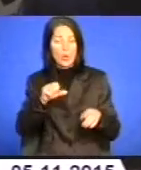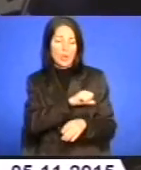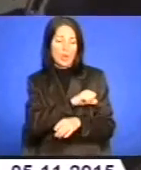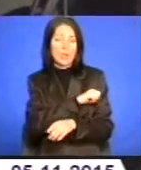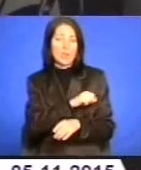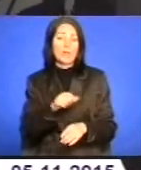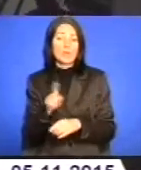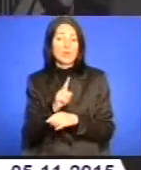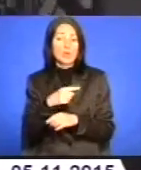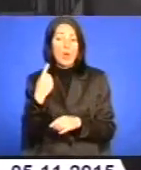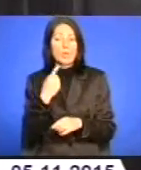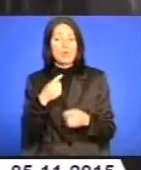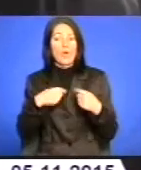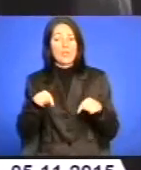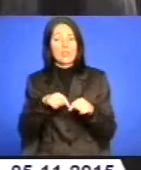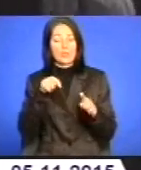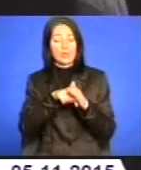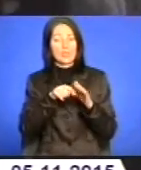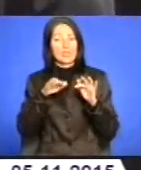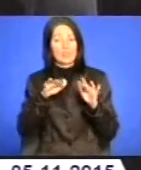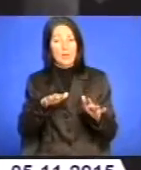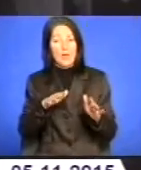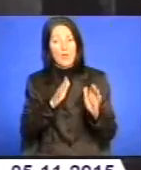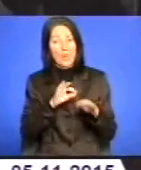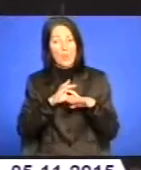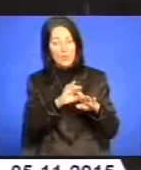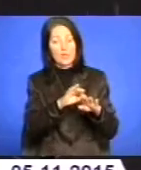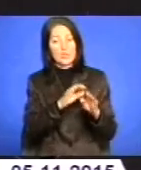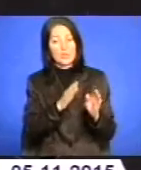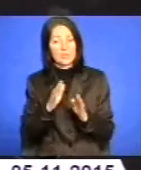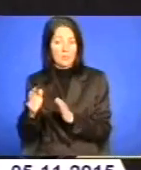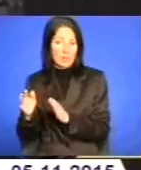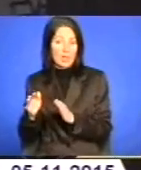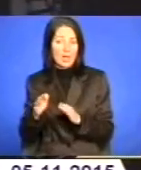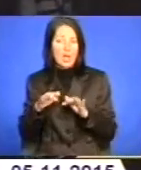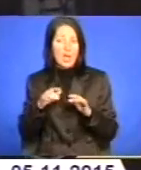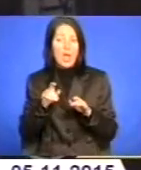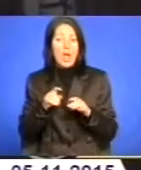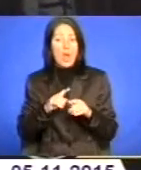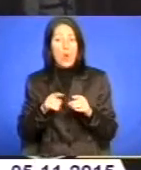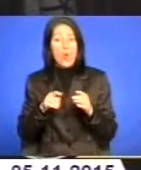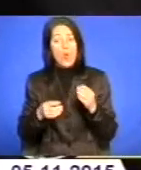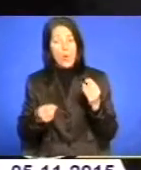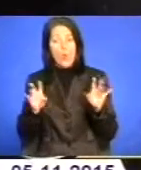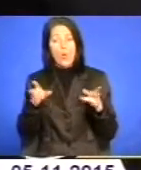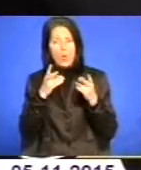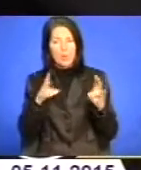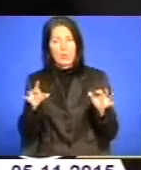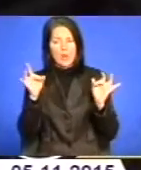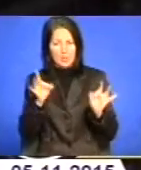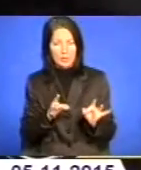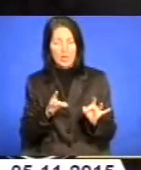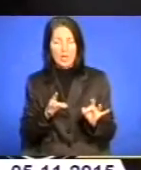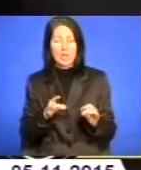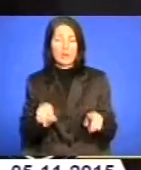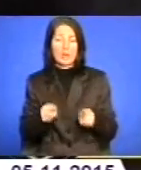обласного управління внутрішніх справ систематично проводять оперативно-профілактичні відпрацювання у розважальних закладах обласного центру та місцях